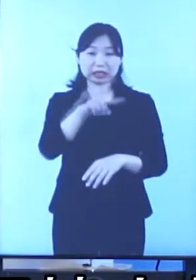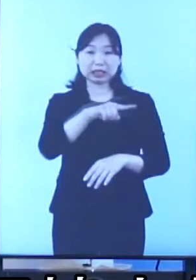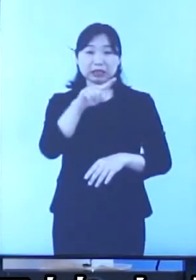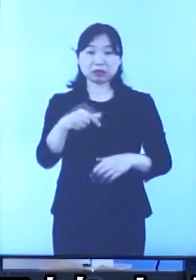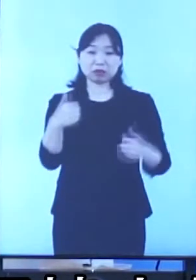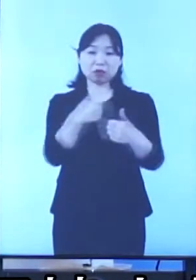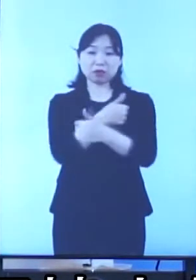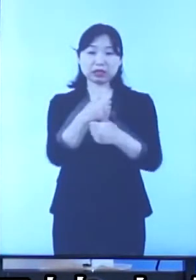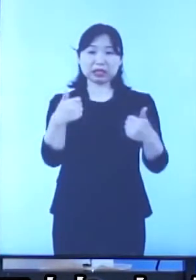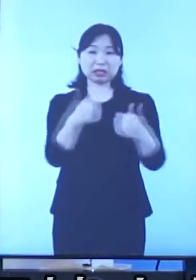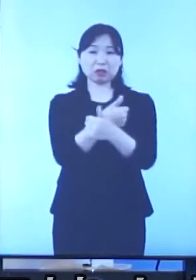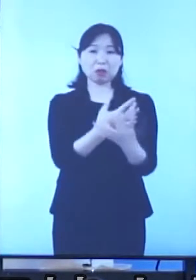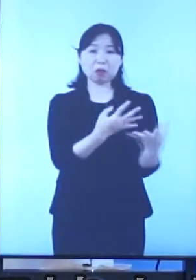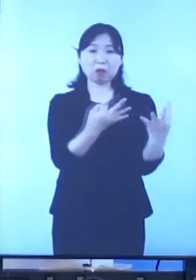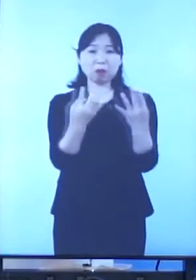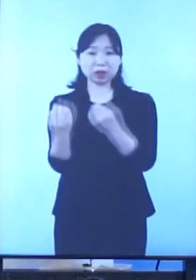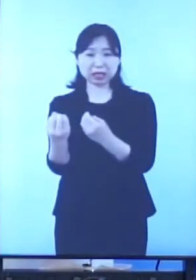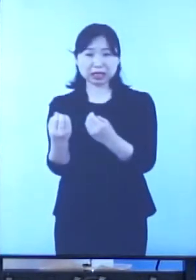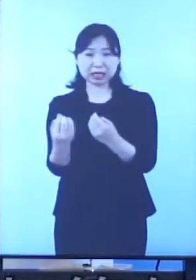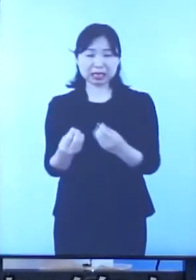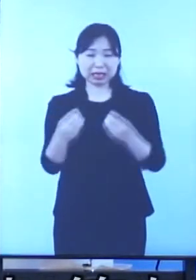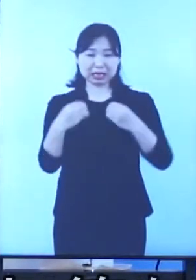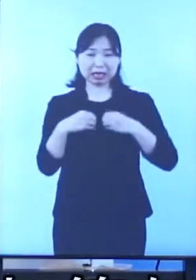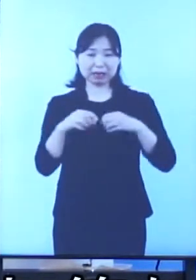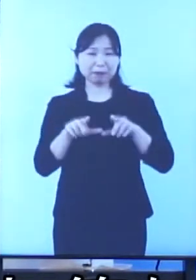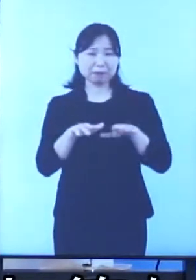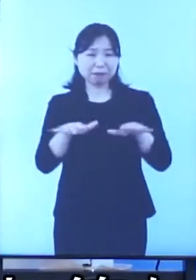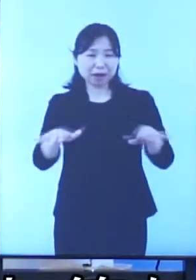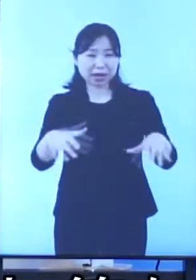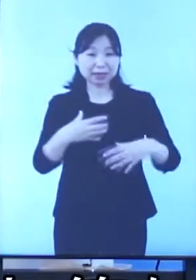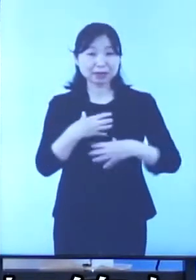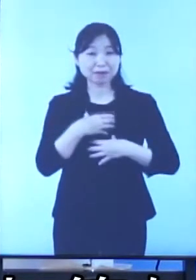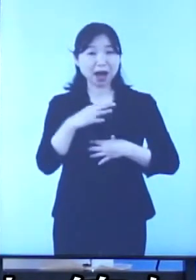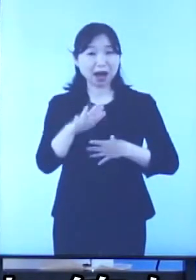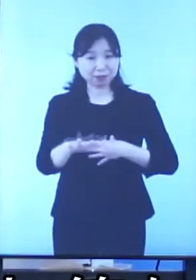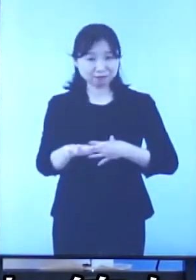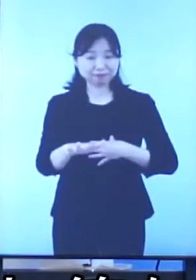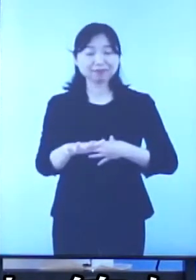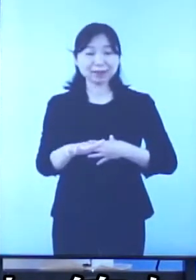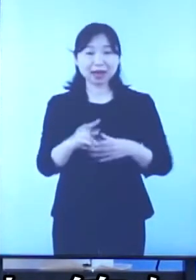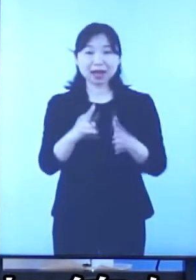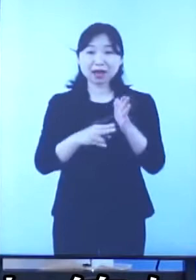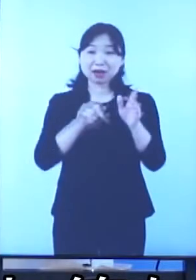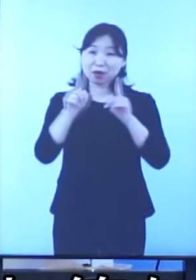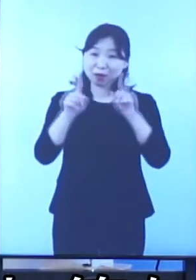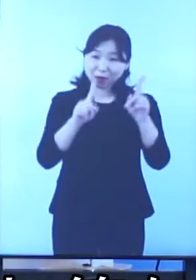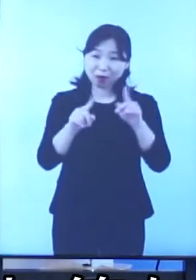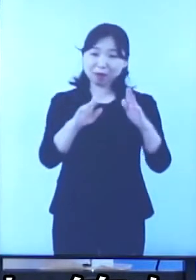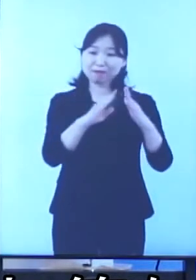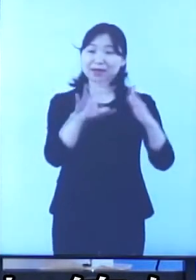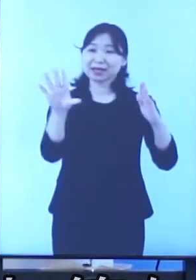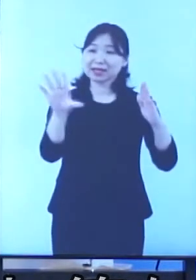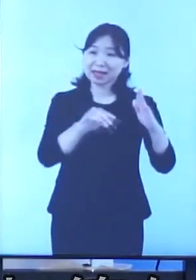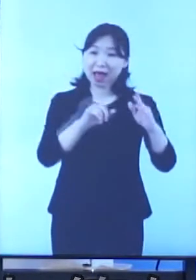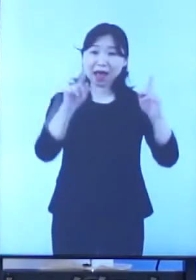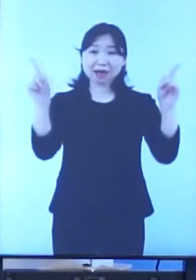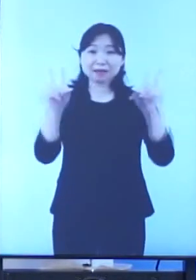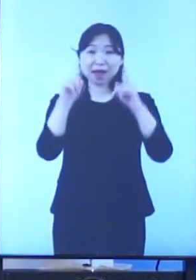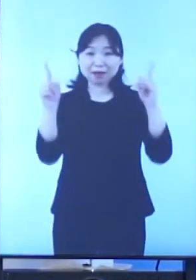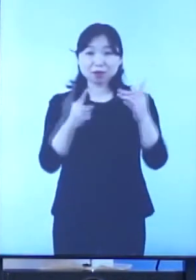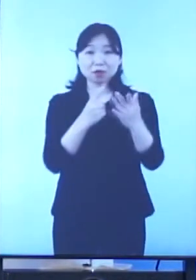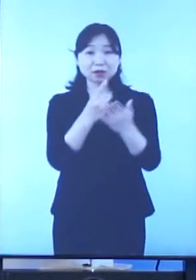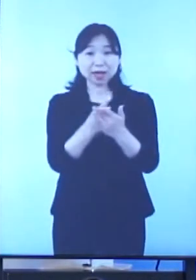感染再拡大も懸念されます。このため旅行、帰省、イベント参加等を予定されている